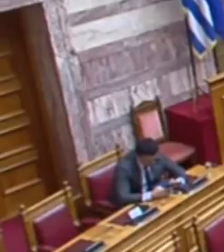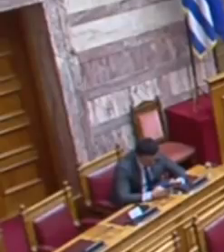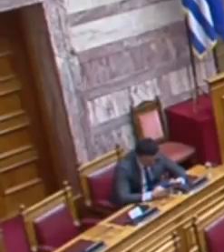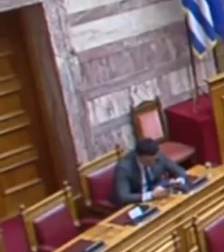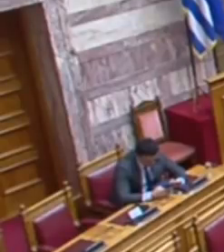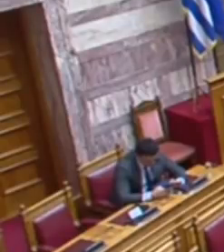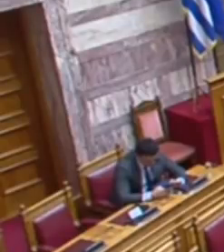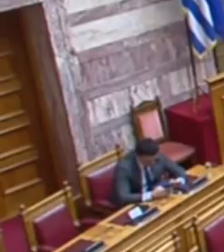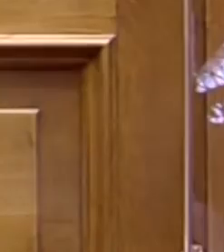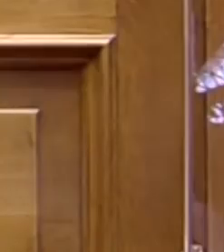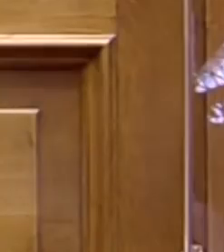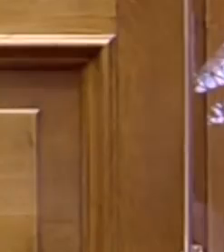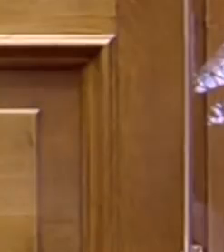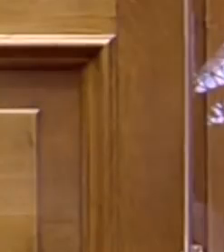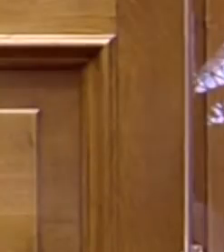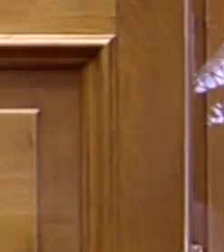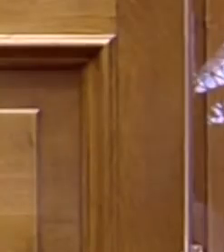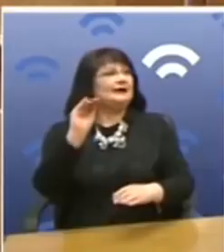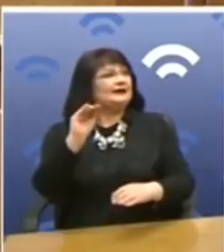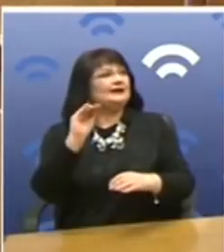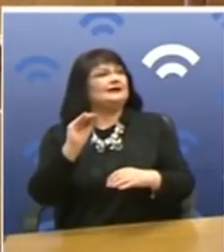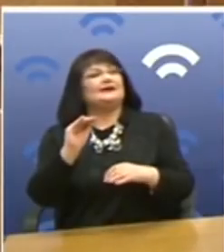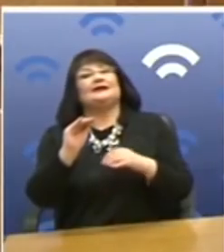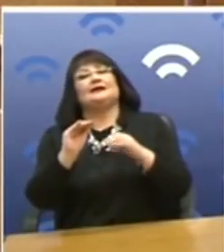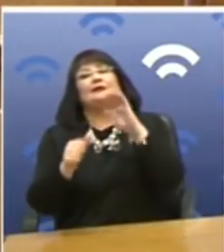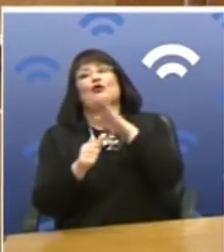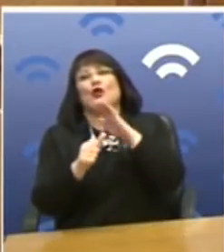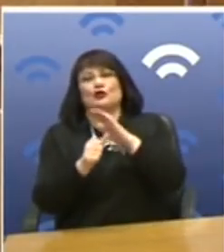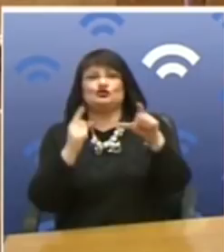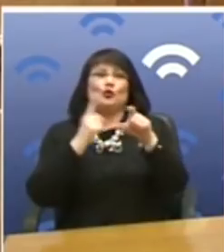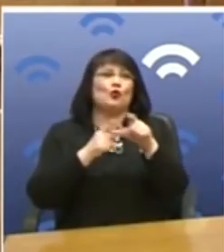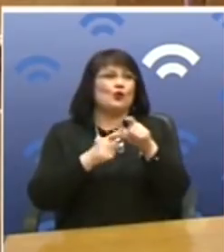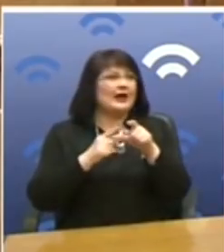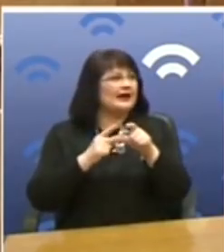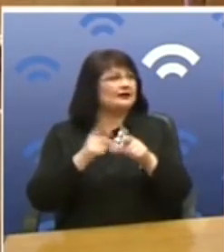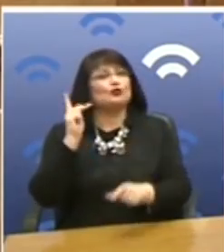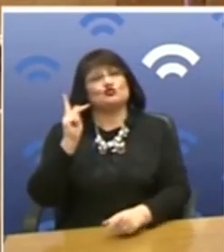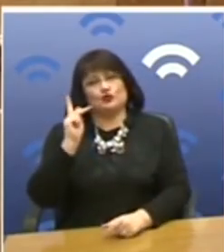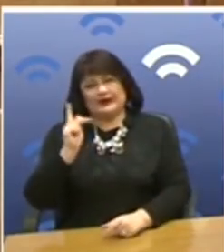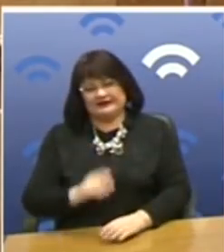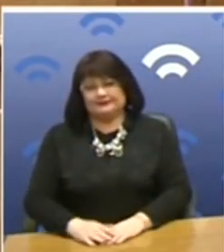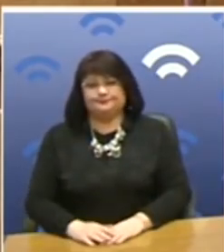Κυρίες και κύριοι βουλευτές, το ΚΚΕ από την πρώτη στιγμή